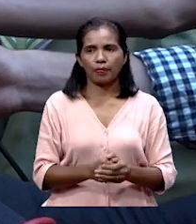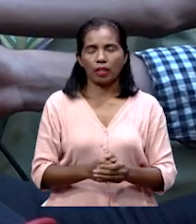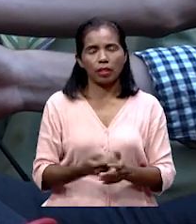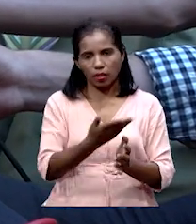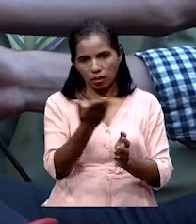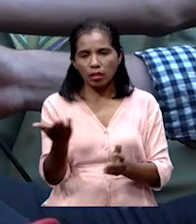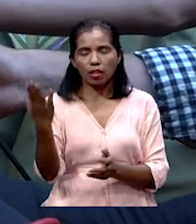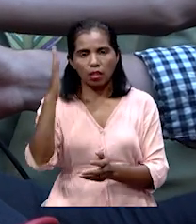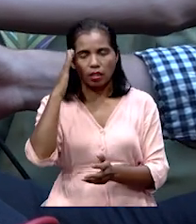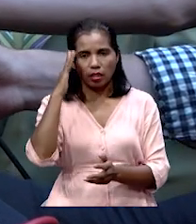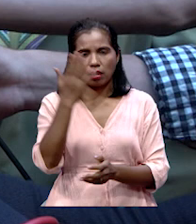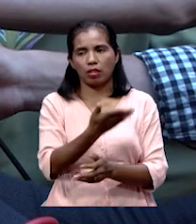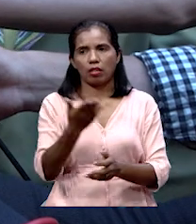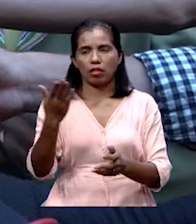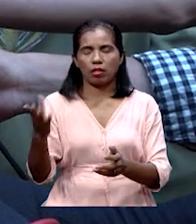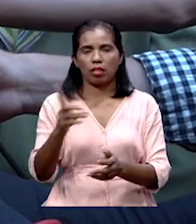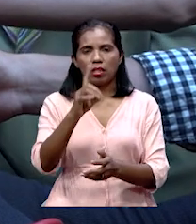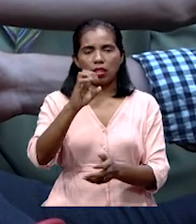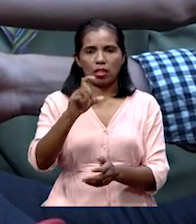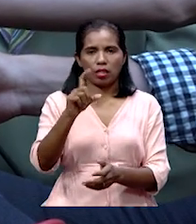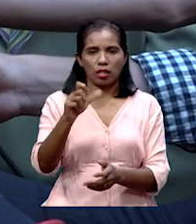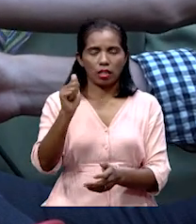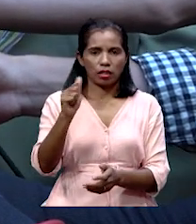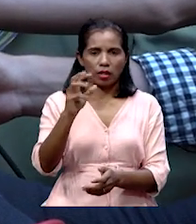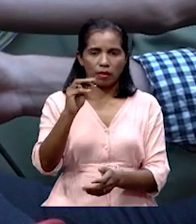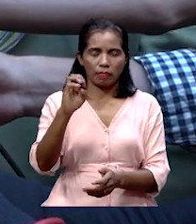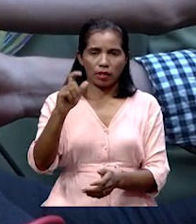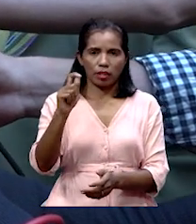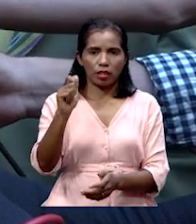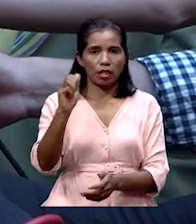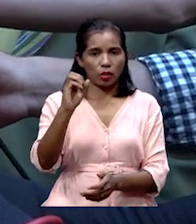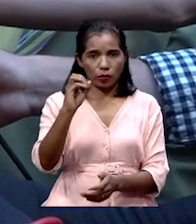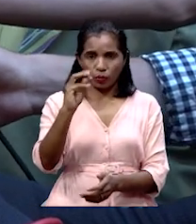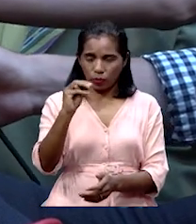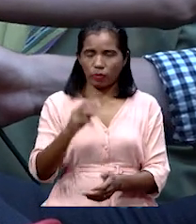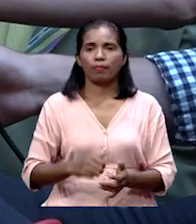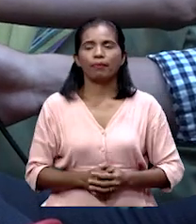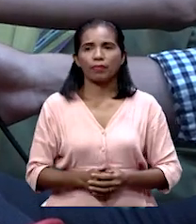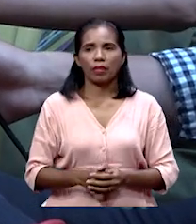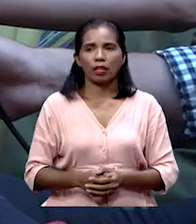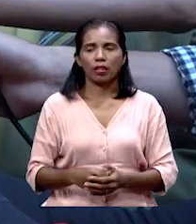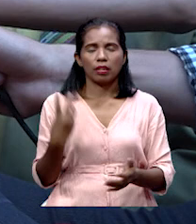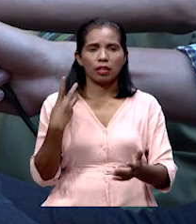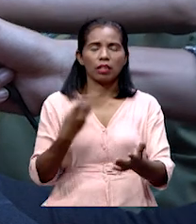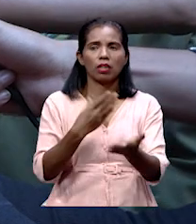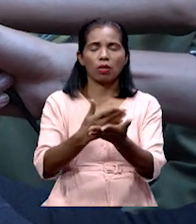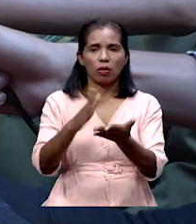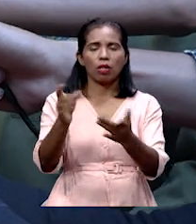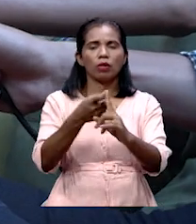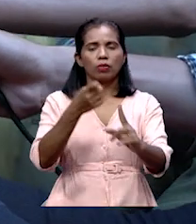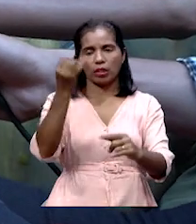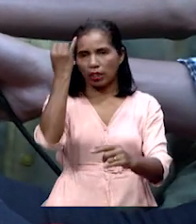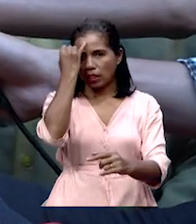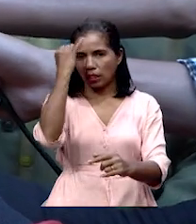hati neona simvastatin ho dexamethason. Nebe ma ka entre ida ita hola husi India.